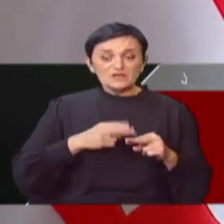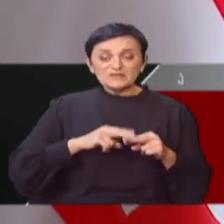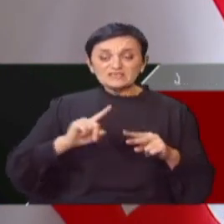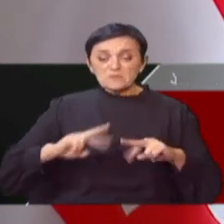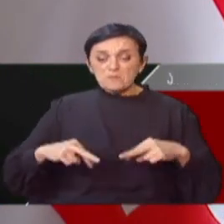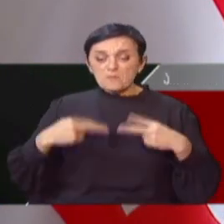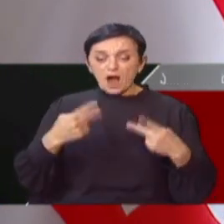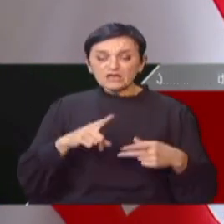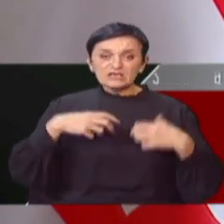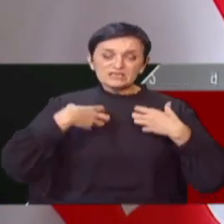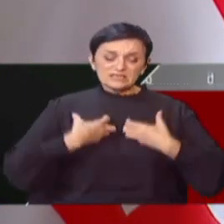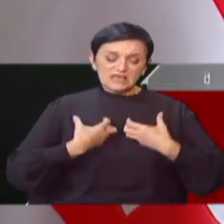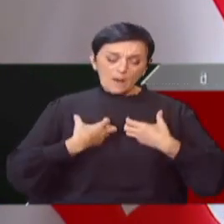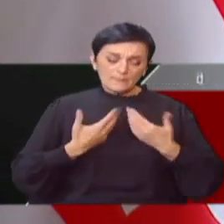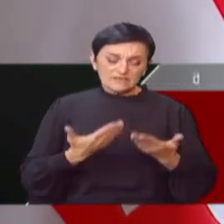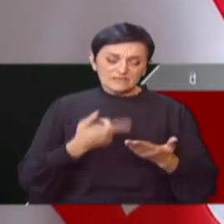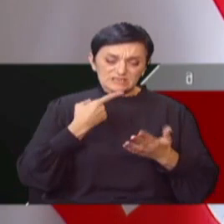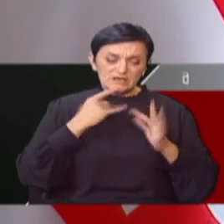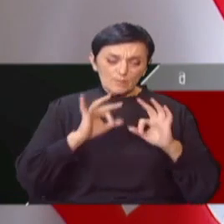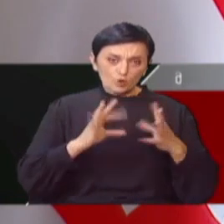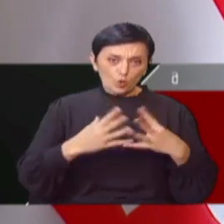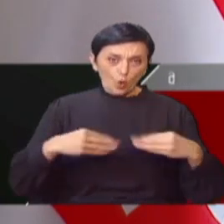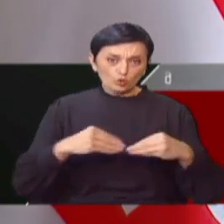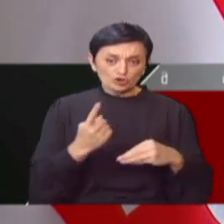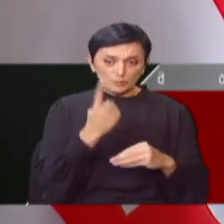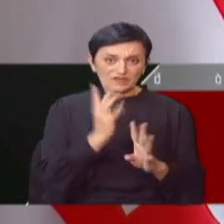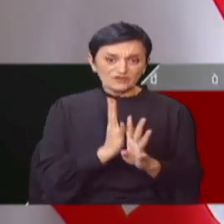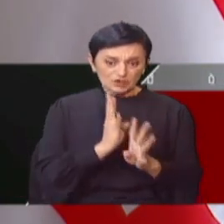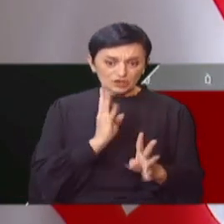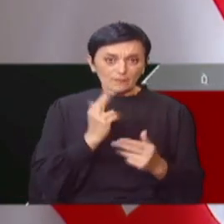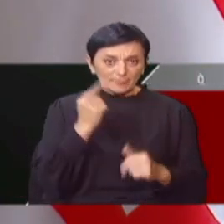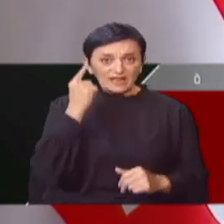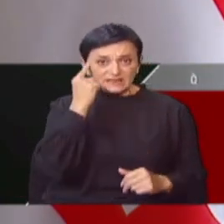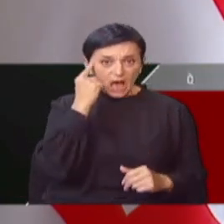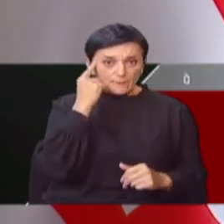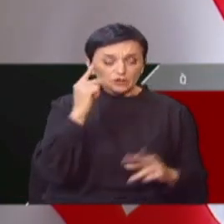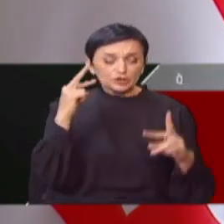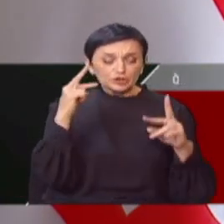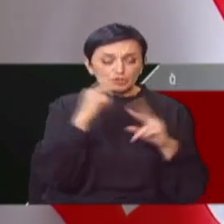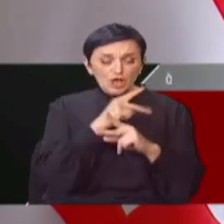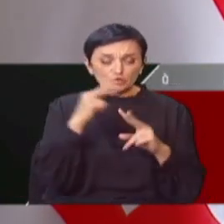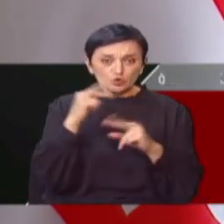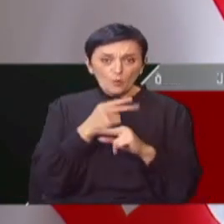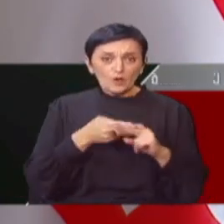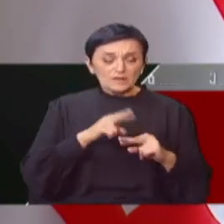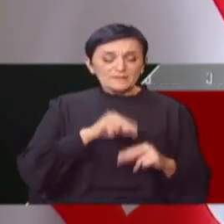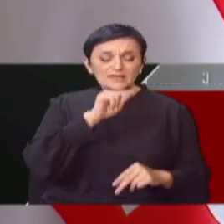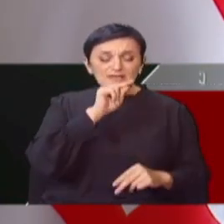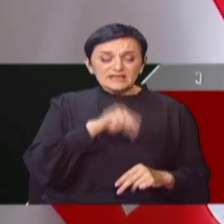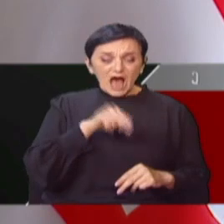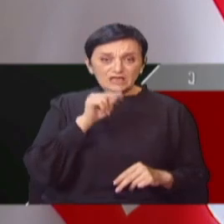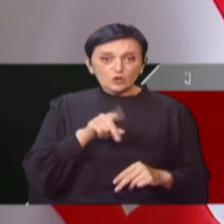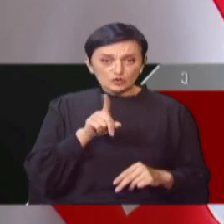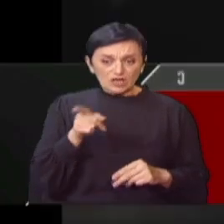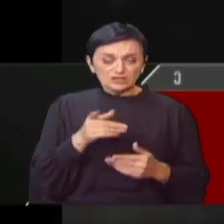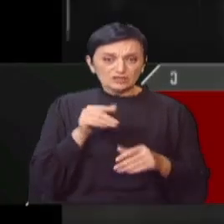რომ სამძიმარი გამოუცხადონ ოჯახს უპირველეს ყოვლისა და დაფიქრდნენ იმ შეცდომებზე, იმ დანაშაულებებზე, რაც